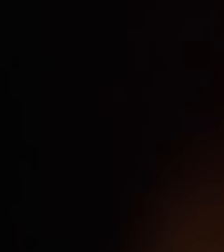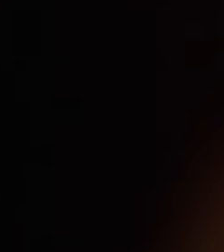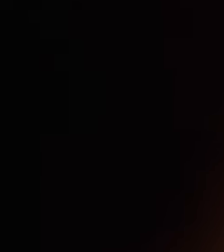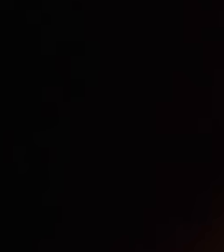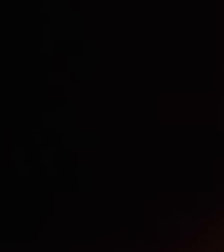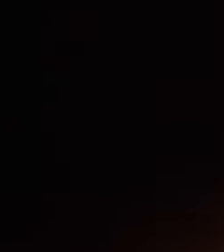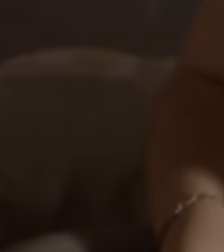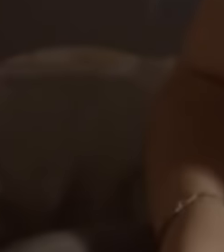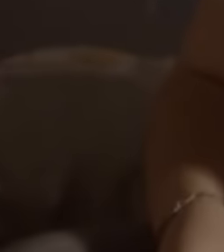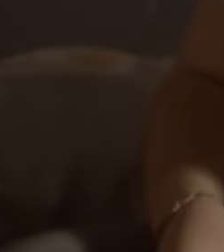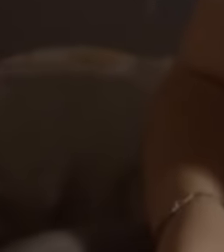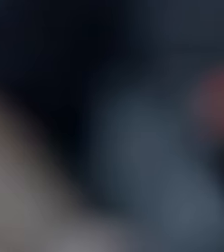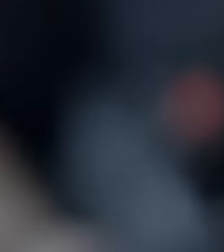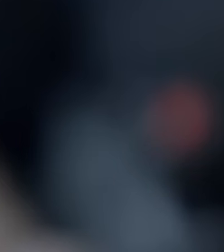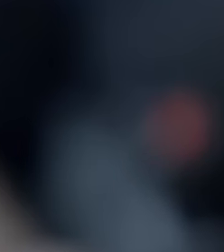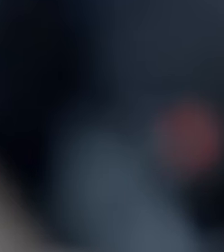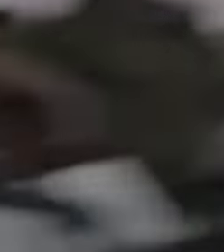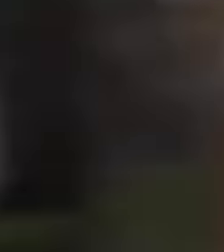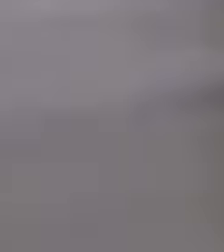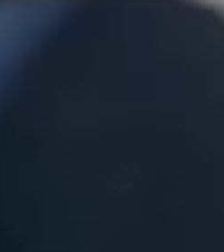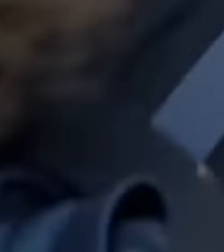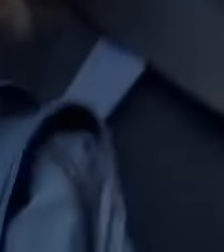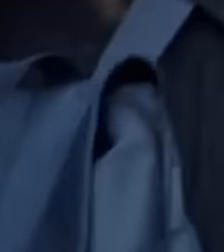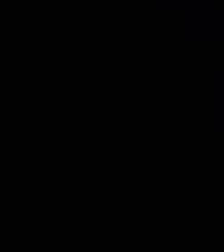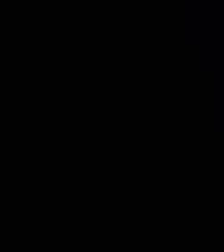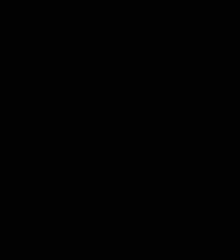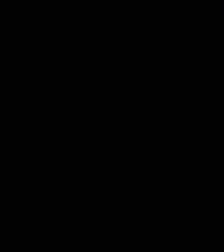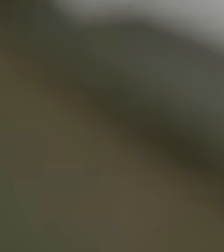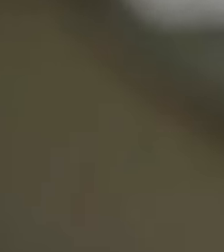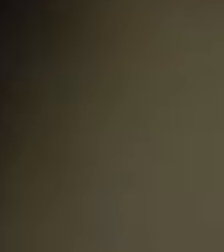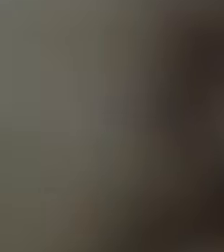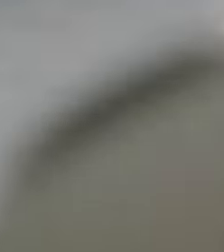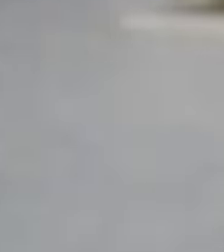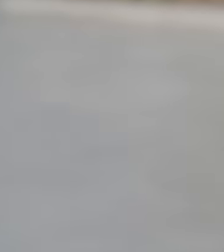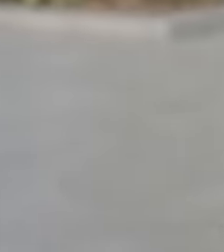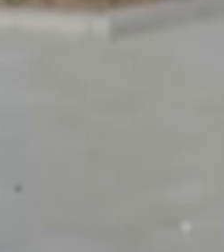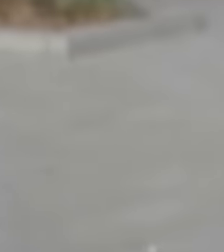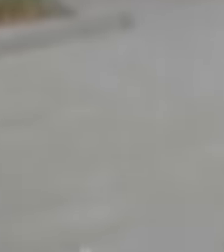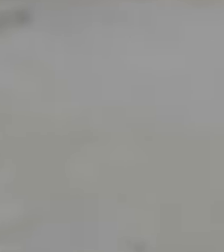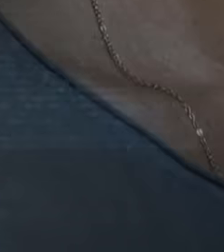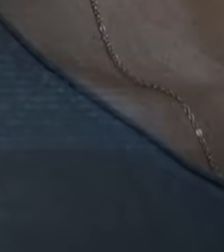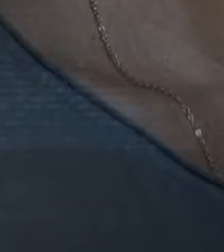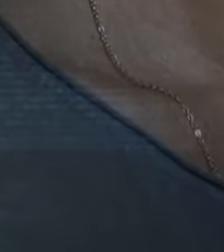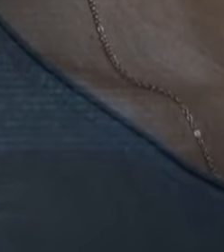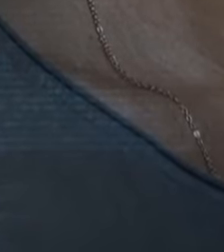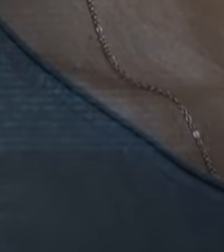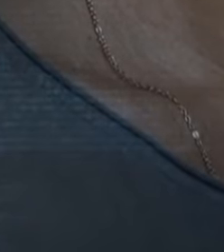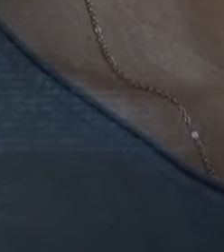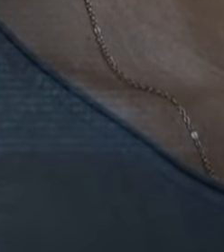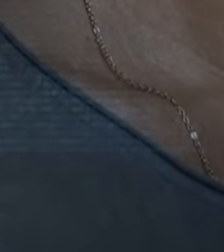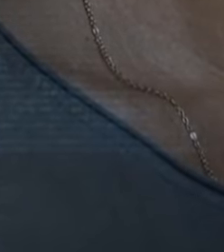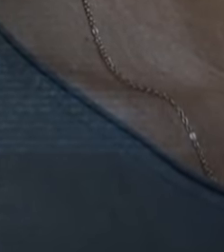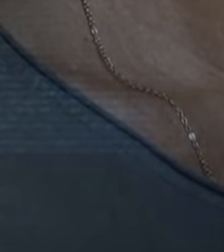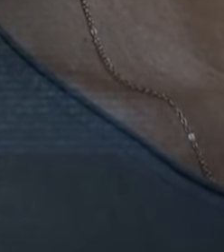את הולכת, אין לך בית לחזור אליו. תורידי את הנשק עכשיו! אולי תמשיך לי פה לבריכה, תרצצי קצת ערבים! בובות, בובות.